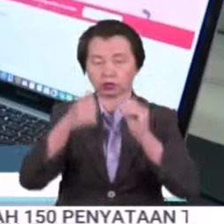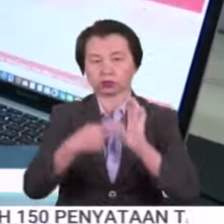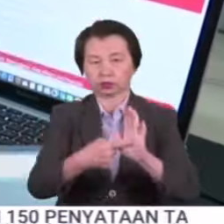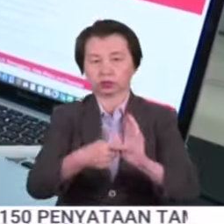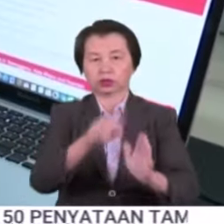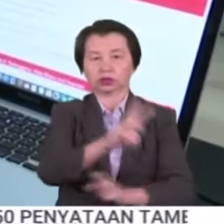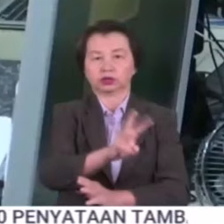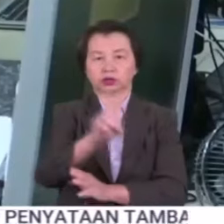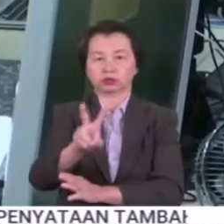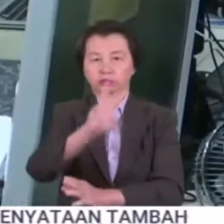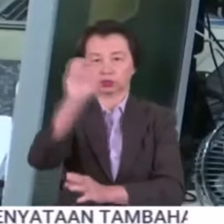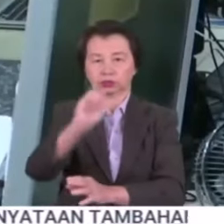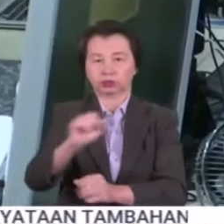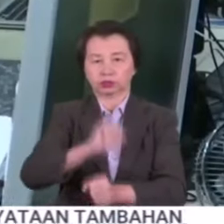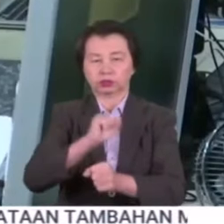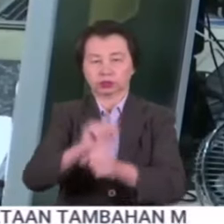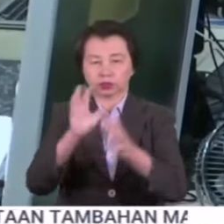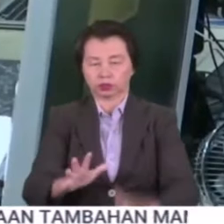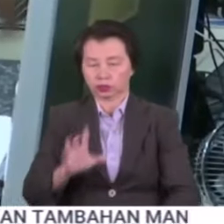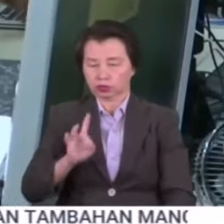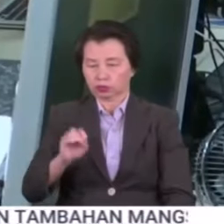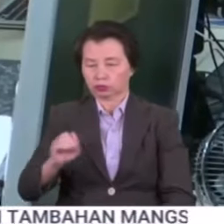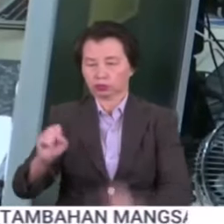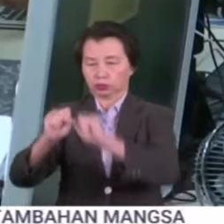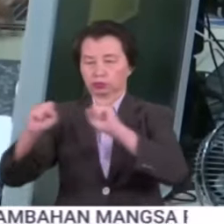62 ratus pekerja